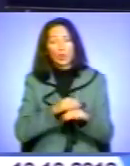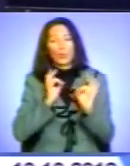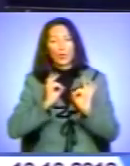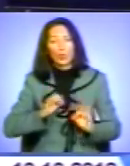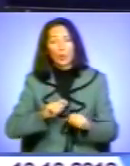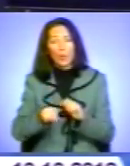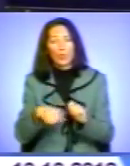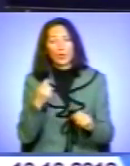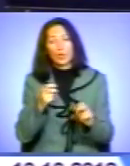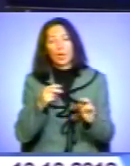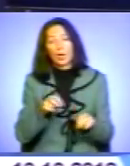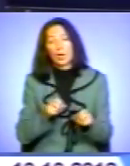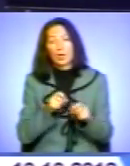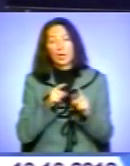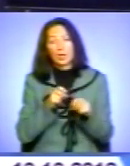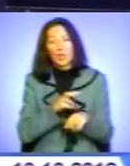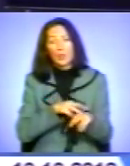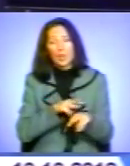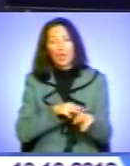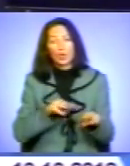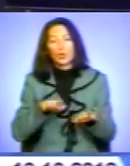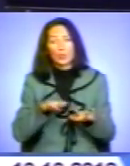порушила кримінальну справу.